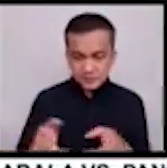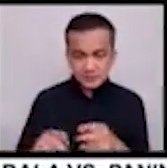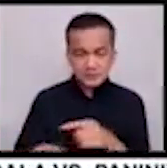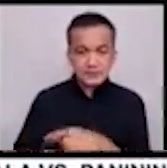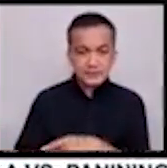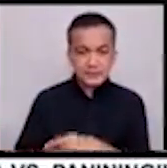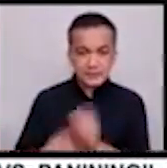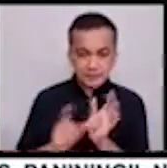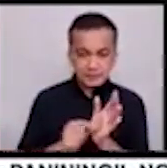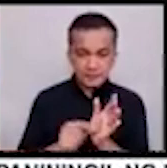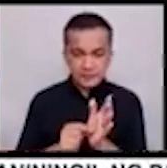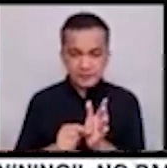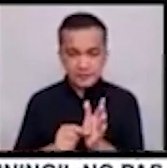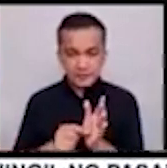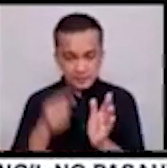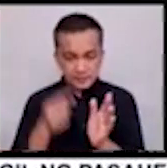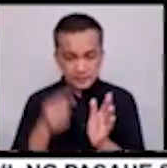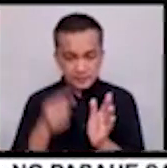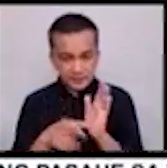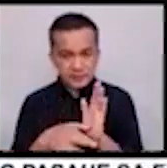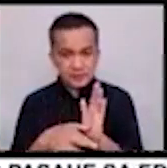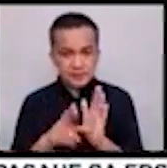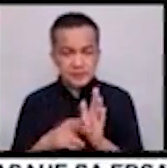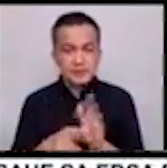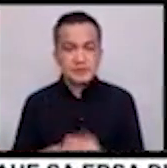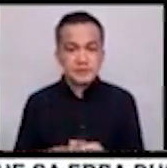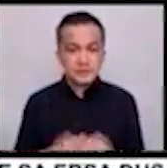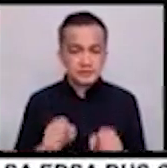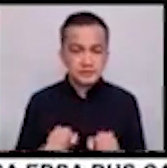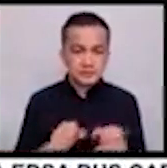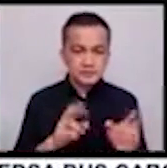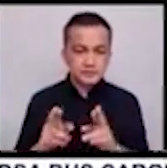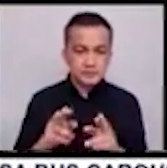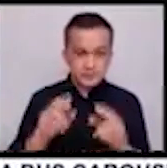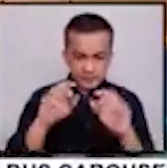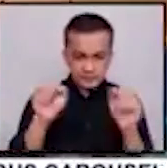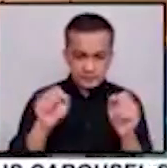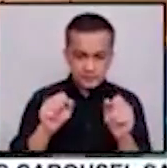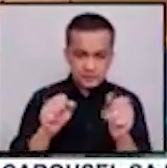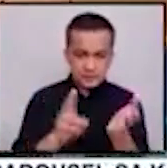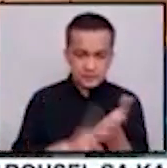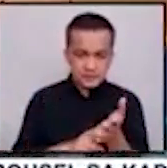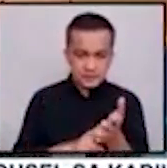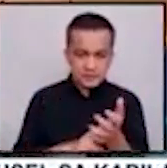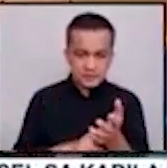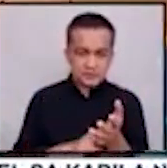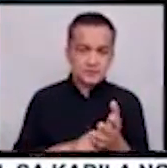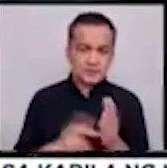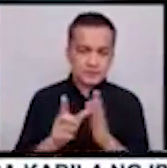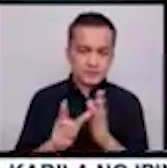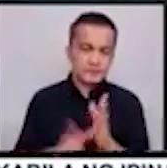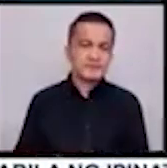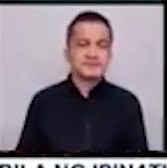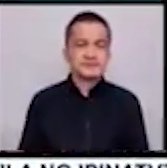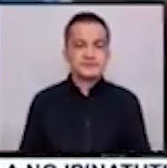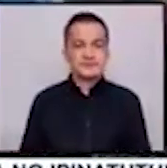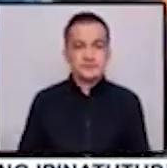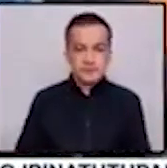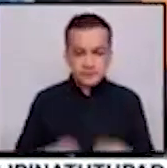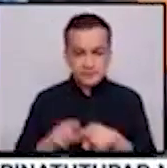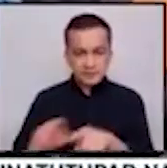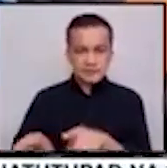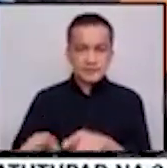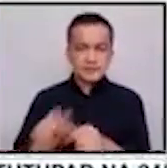its review, it will be ready for the President's signature for signing into law. Kasabay niyan, lusot na rin sa ikatlo at